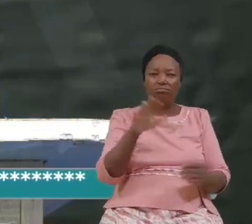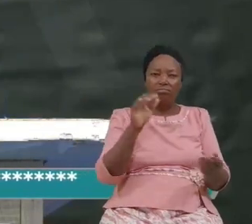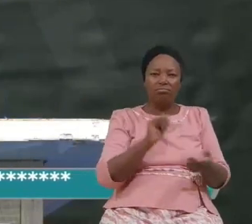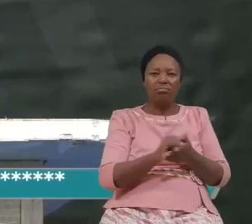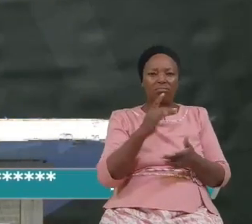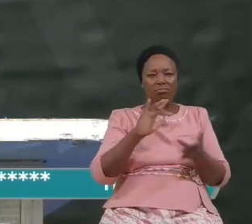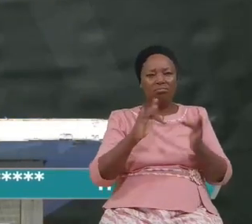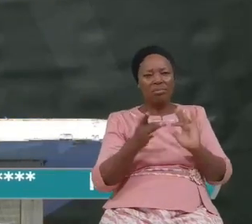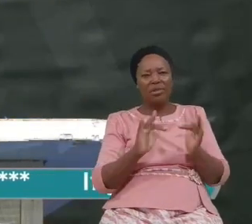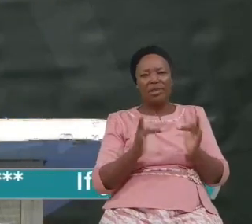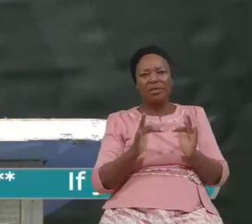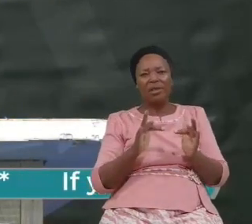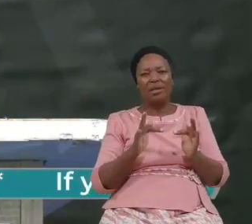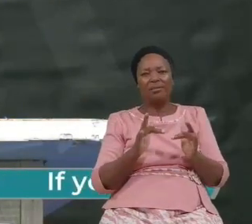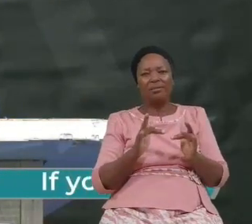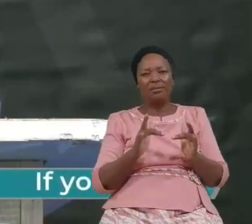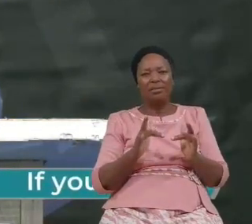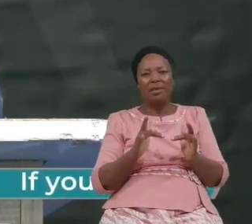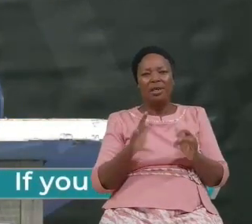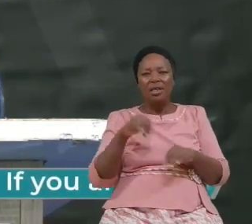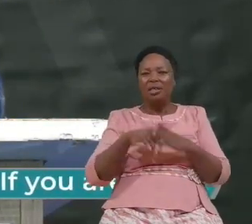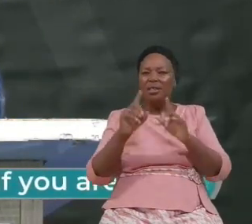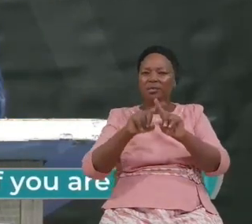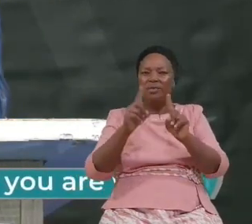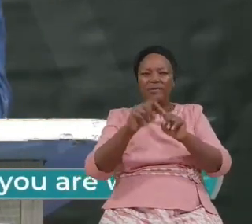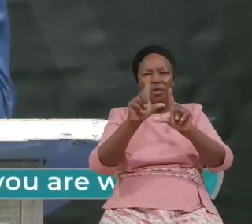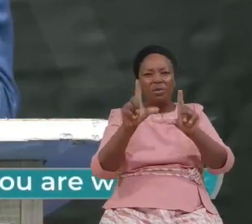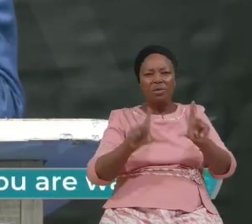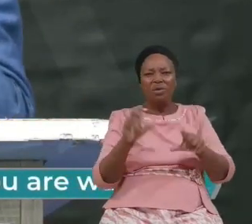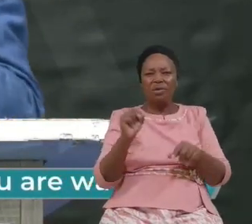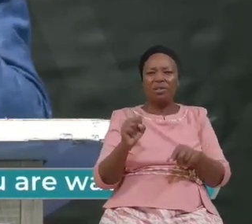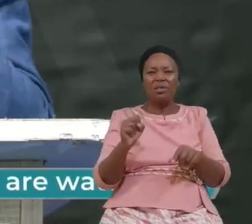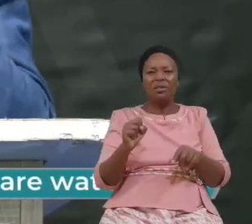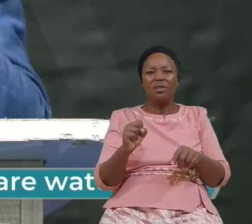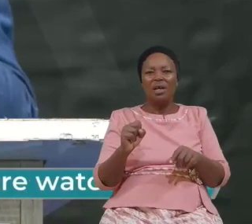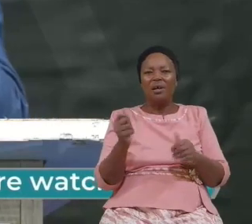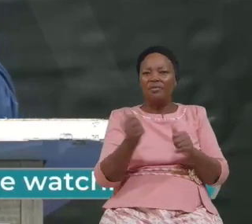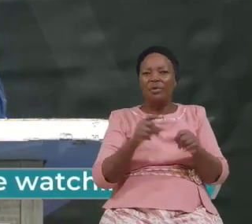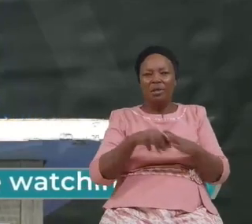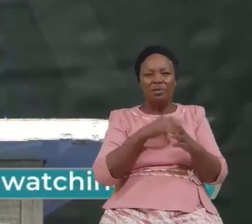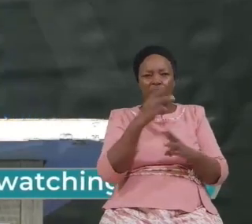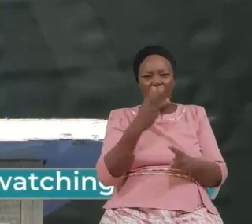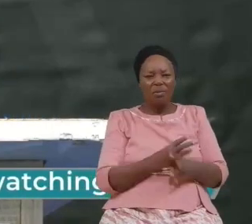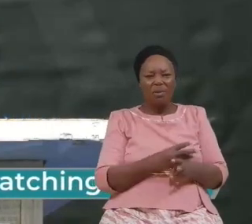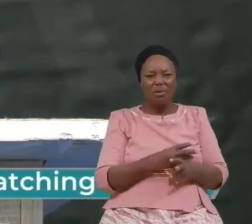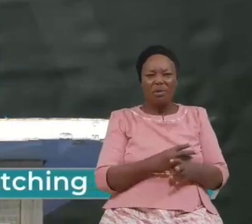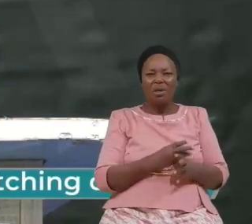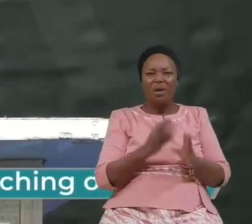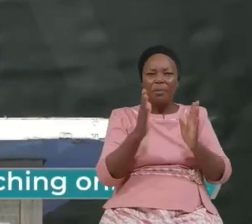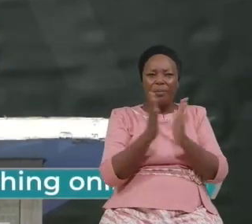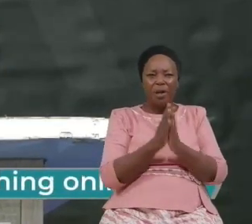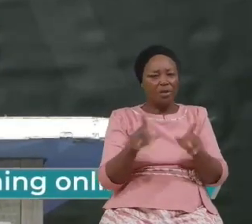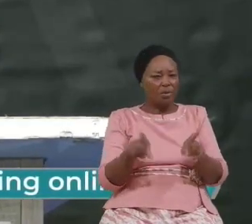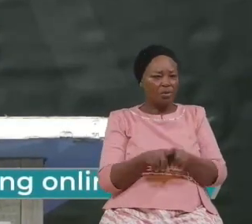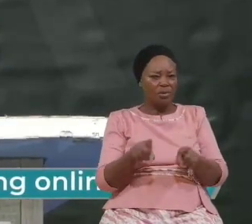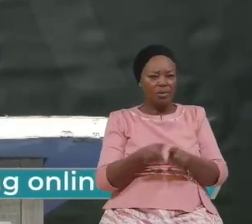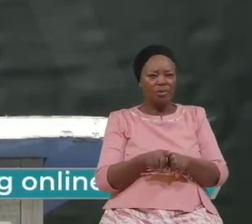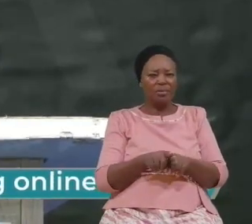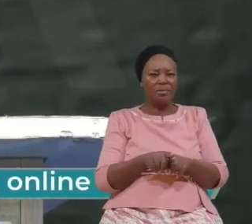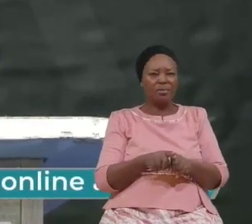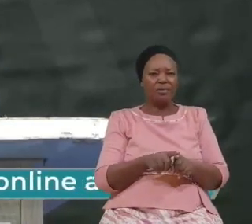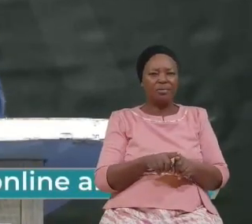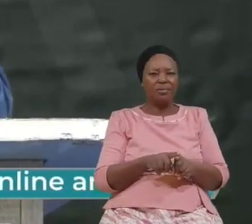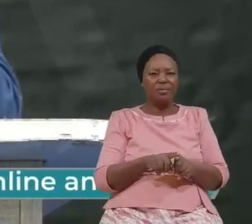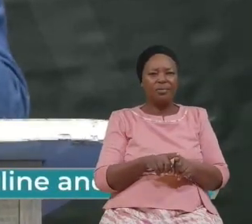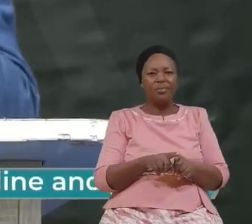vous qui êtes en ligne dans les différents endroits de par le monde prier aussi